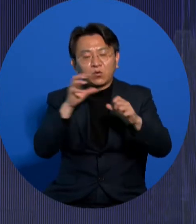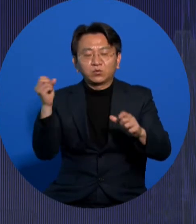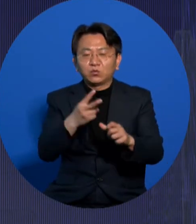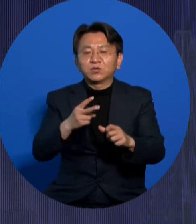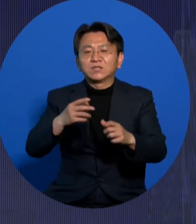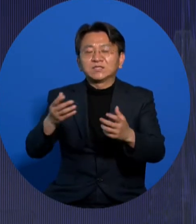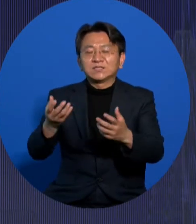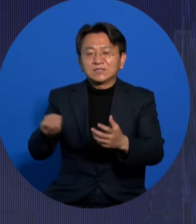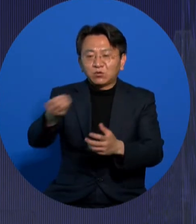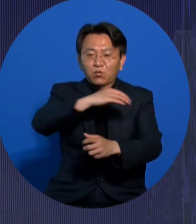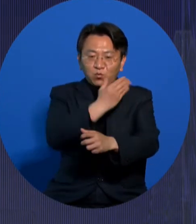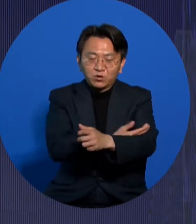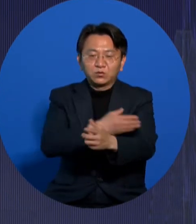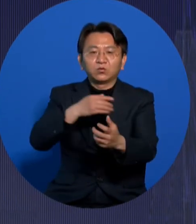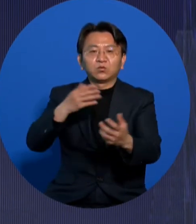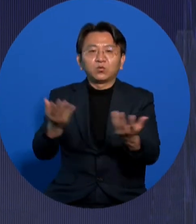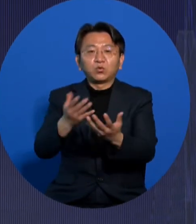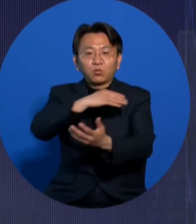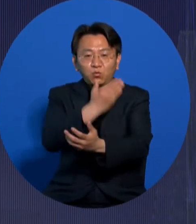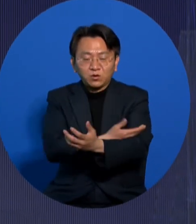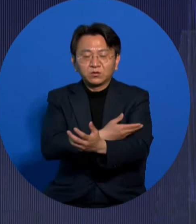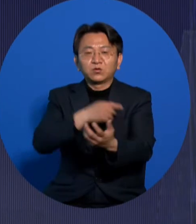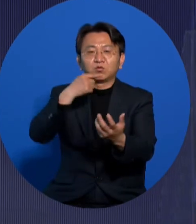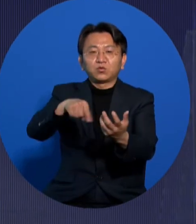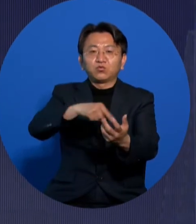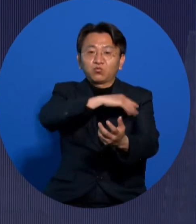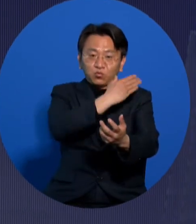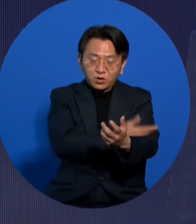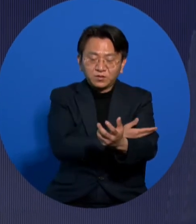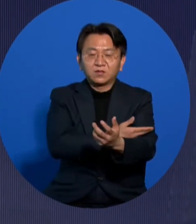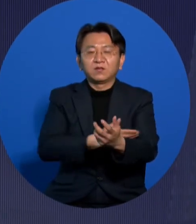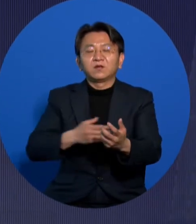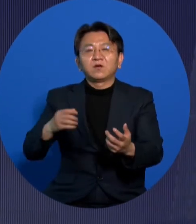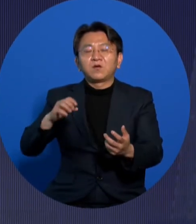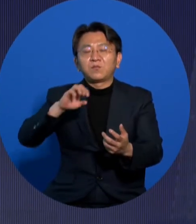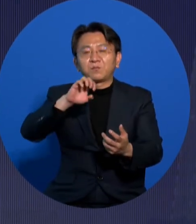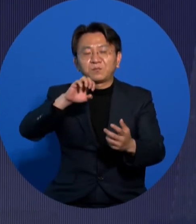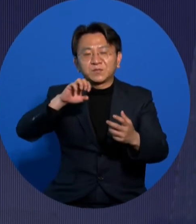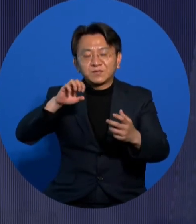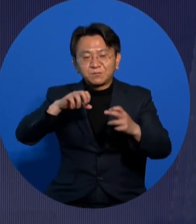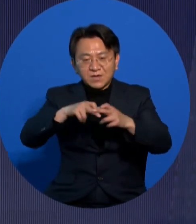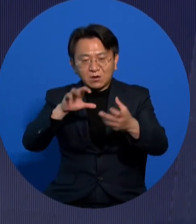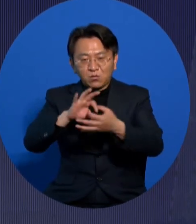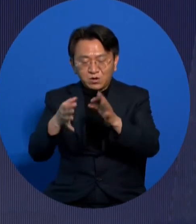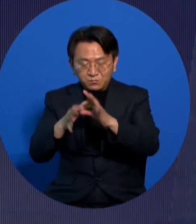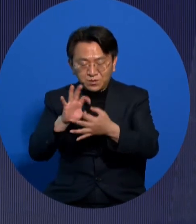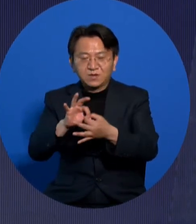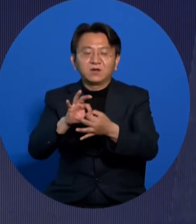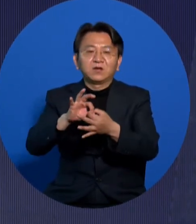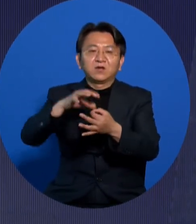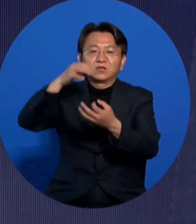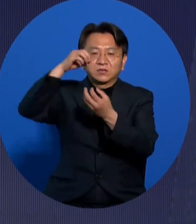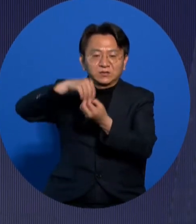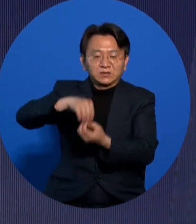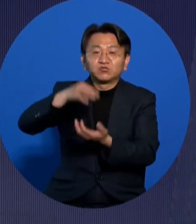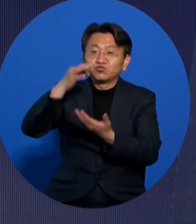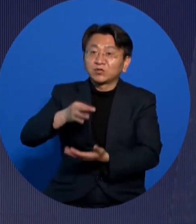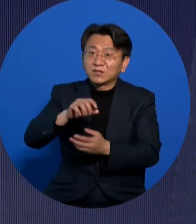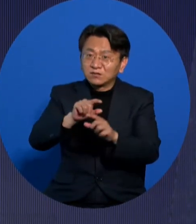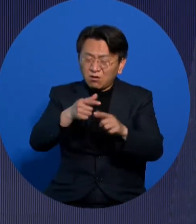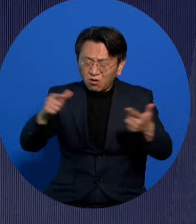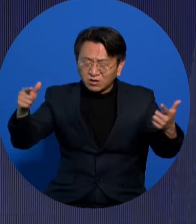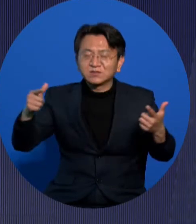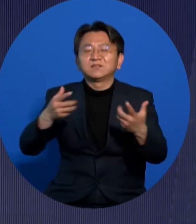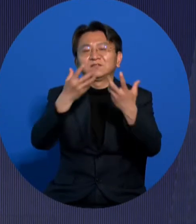노동권, 교육제도, 패럴림픽 레거시 등 한국 사회에서 심도 있게 다루어지고 있는